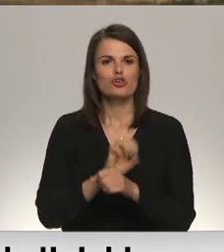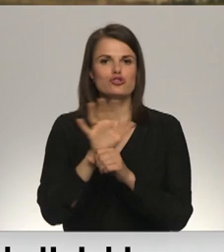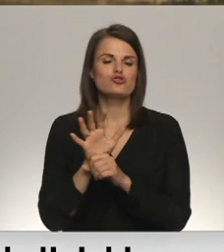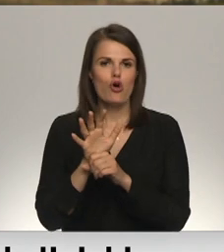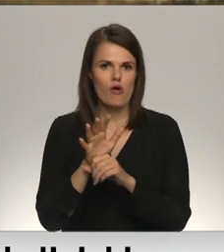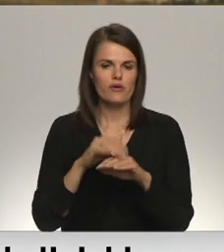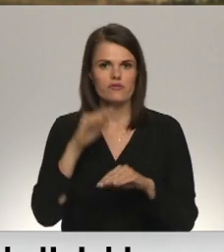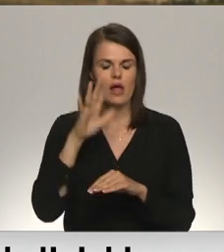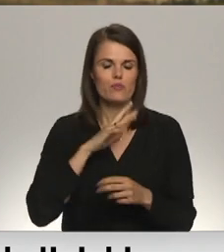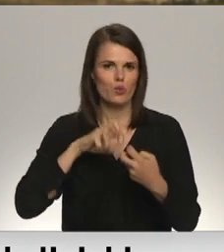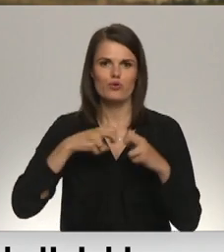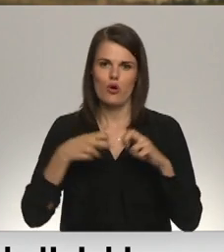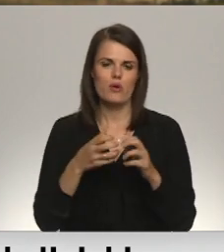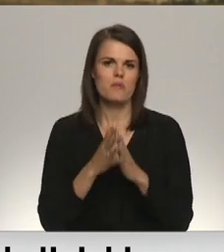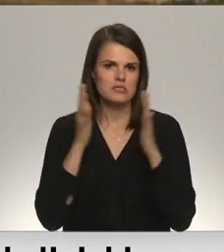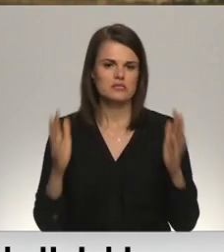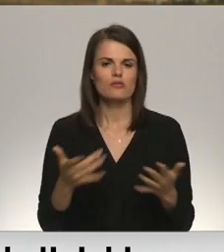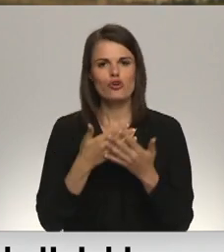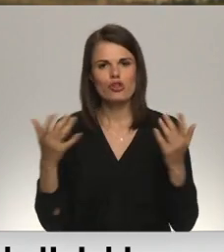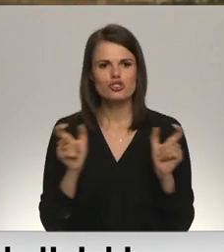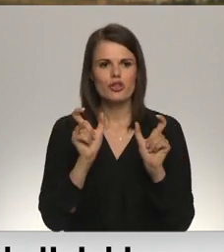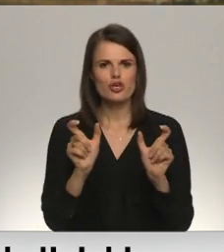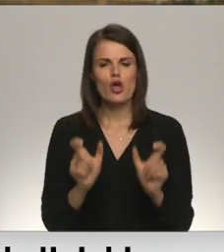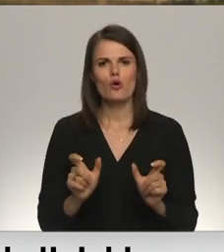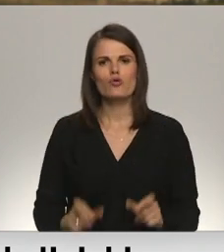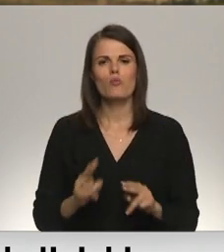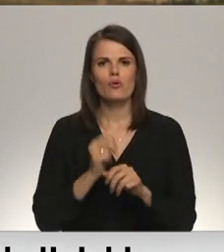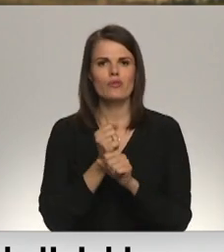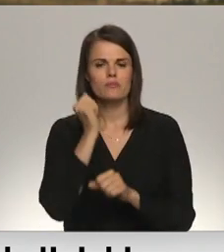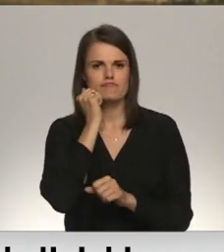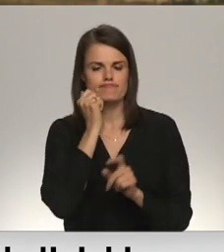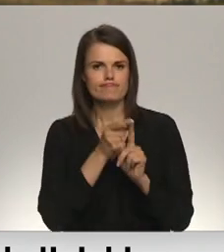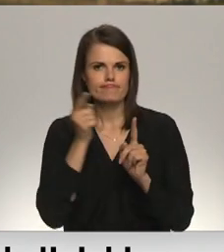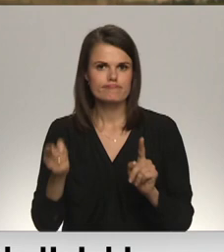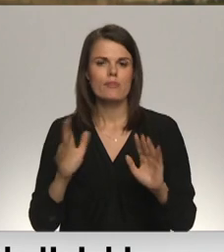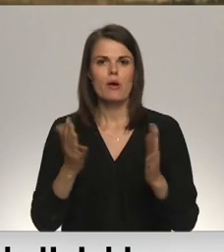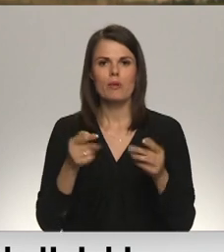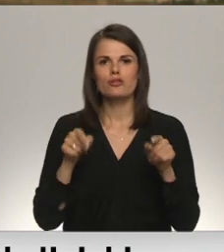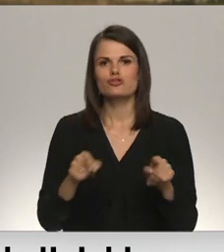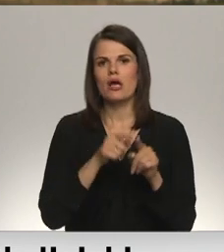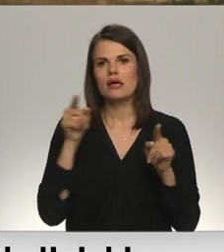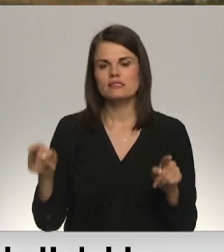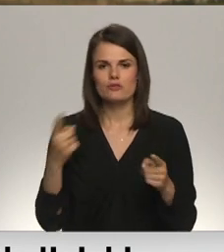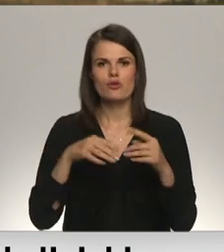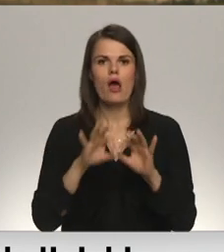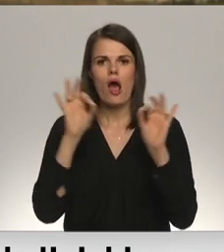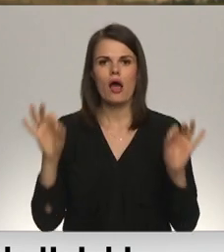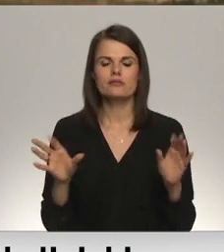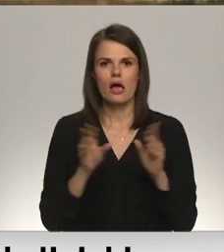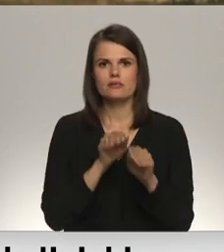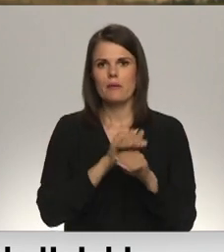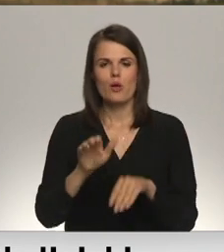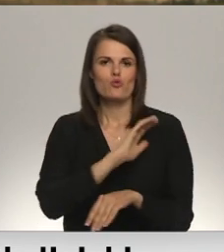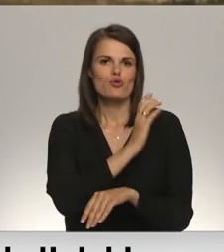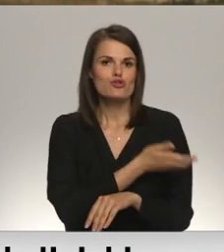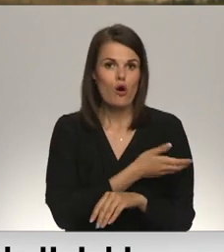aizsargā bija izaicinājuma pilna ar dažādiem ierobežojumiem un dīkstāvi, taču jau šajā sezonā tā atsākas ar pilnu